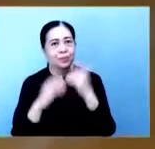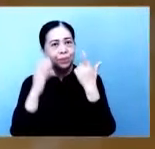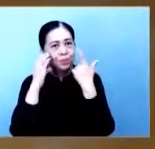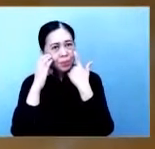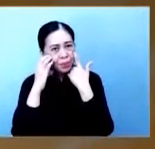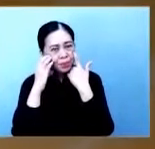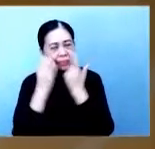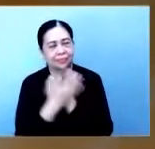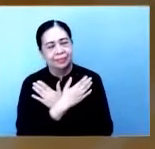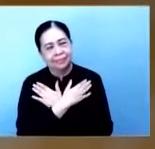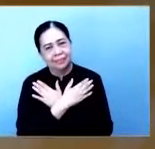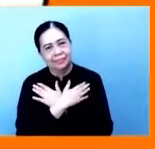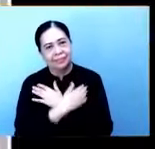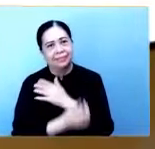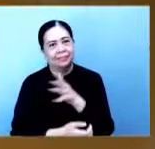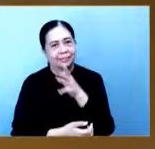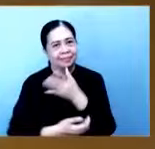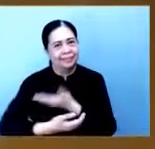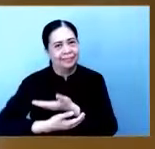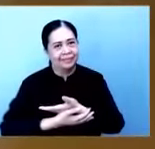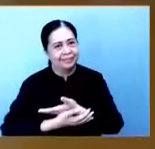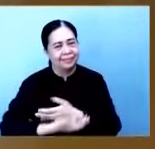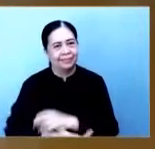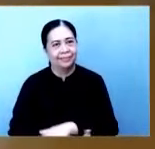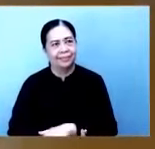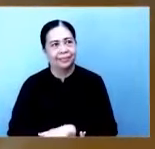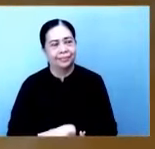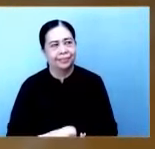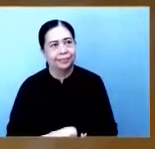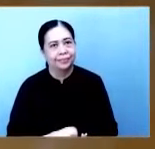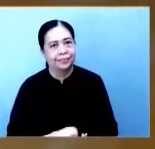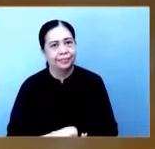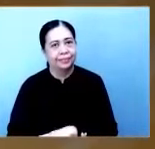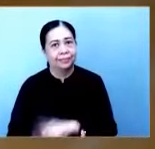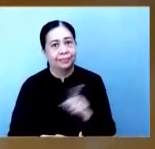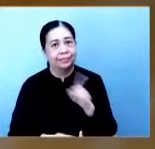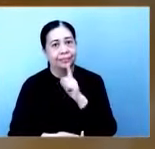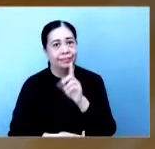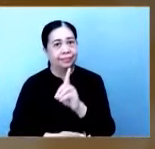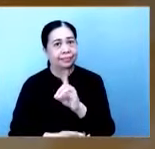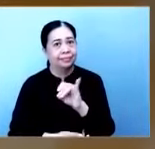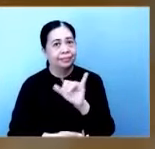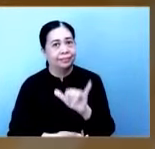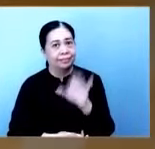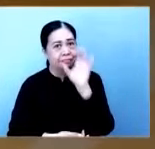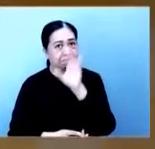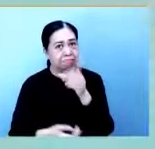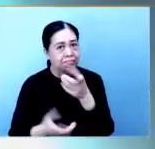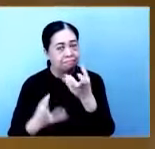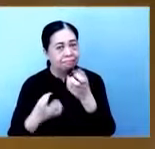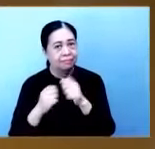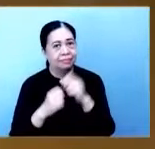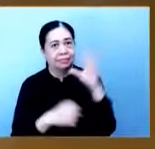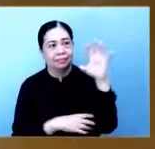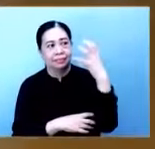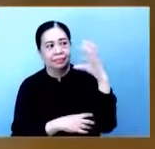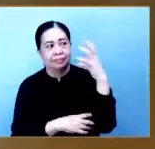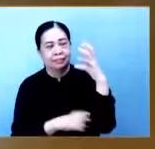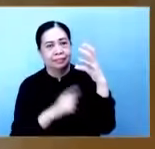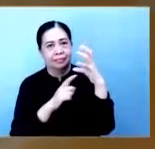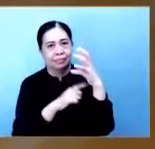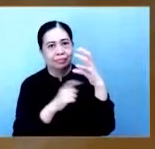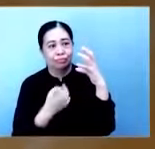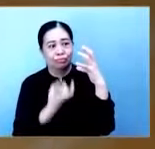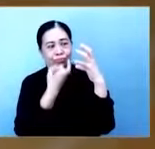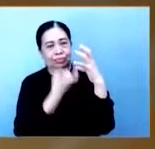ni na mommy at baby. Kung mabilisan naman ng DIY na hanap mo ang inyong electric fan, sabitan na lang ng